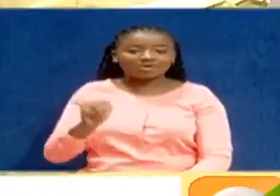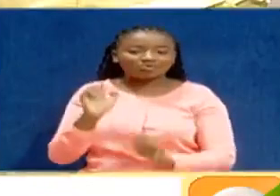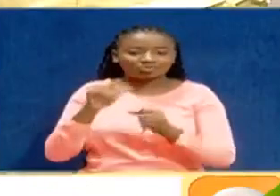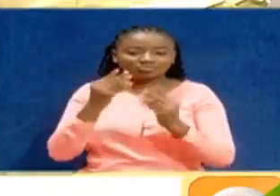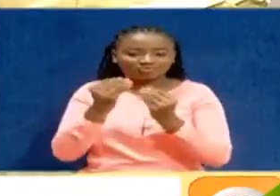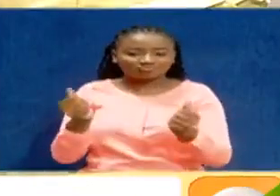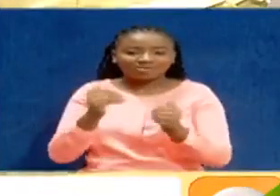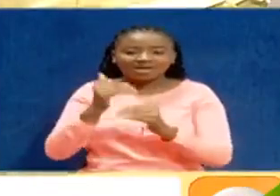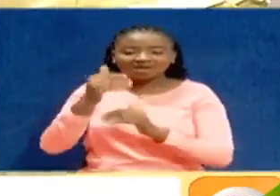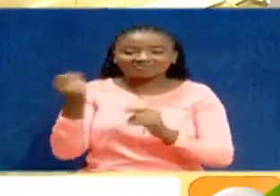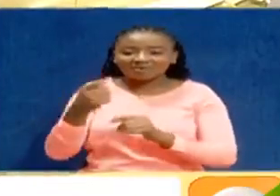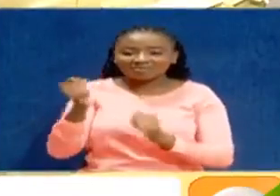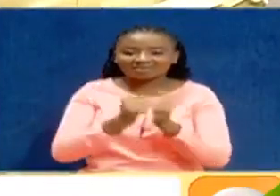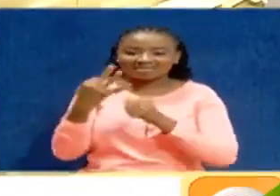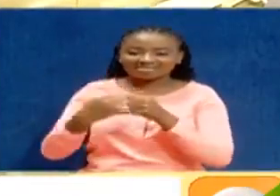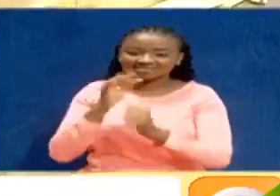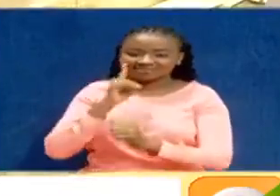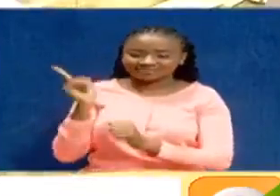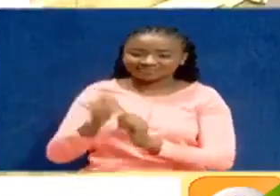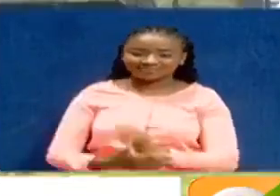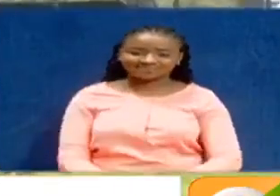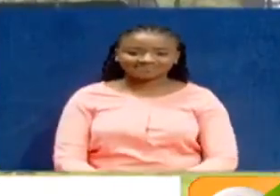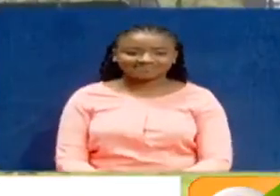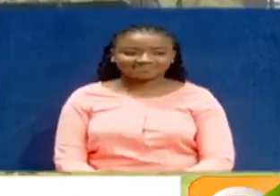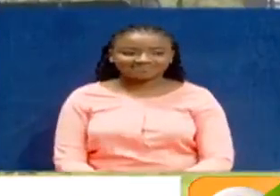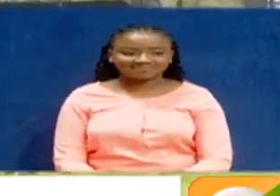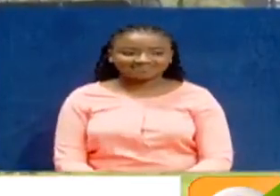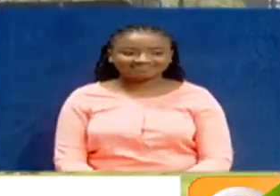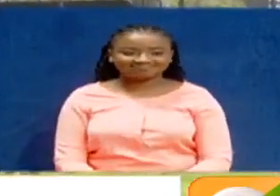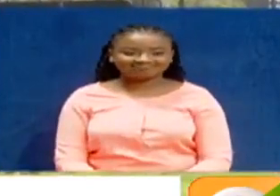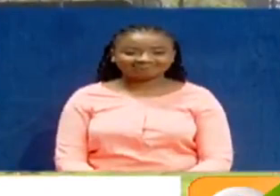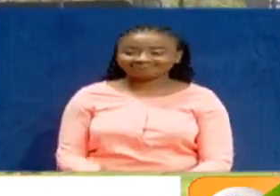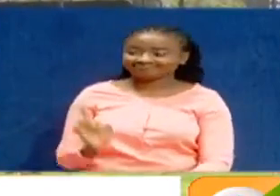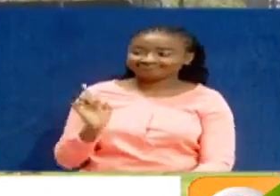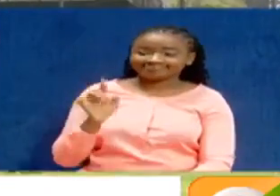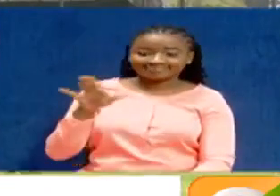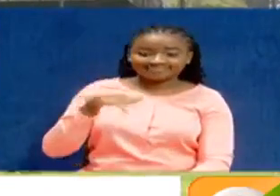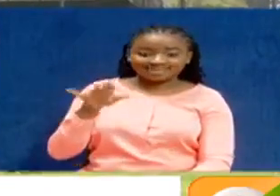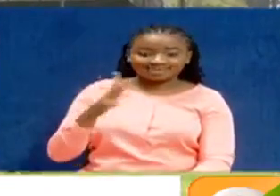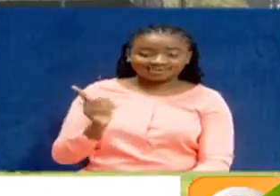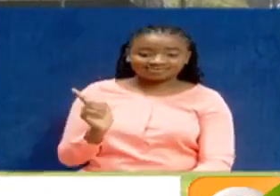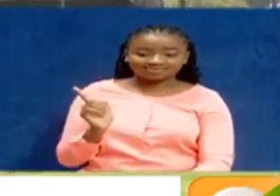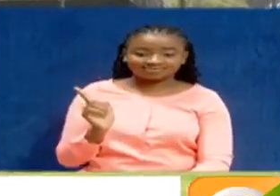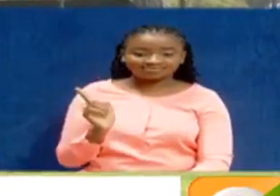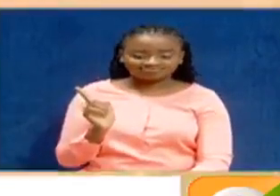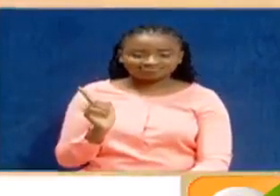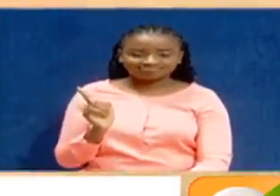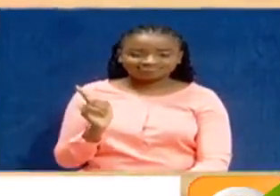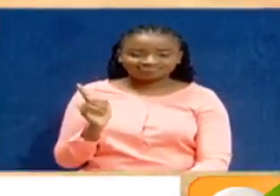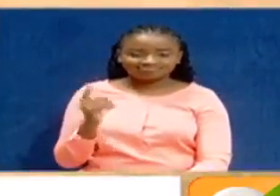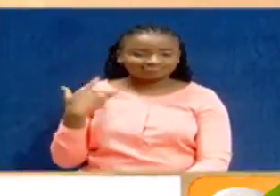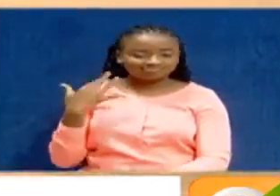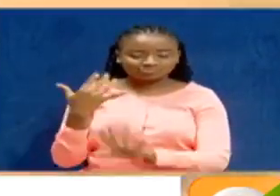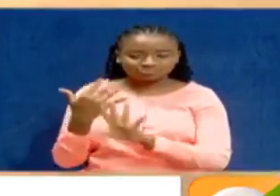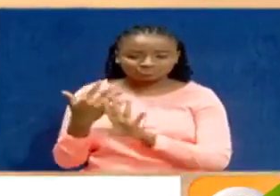miezi 18. Maria Nyambura na taarifa hii. Uwanja huu wa Afraha ambao umekuwa ukitumika kwa zaidi ya